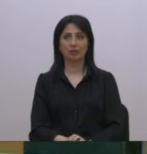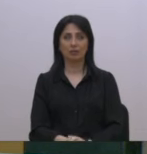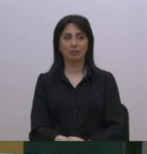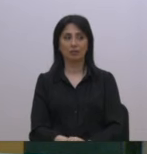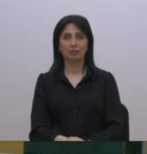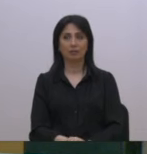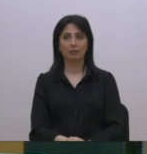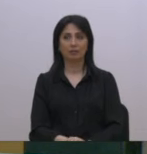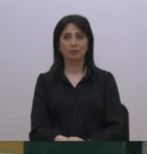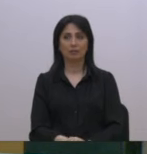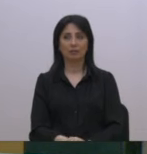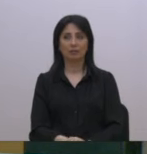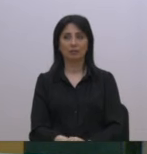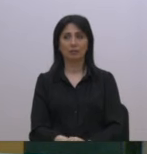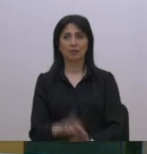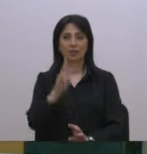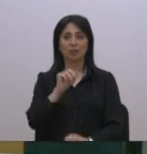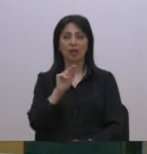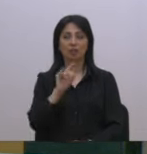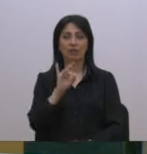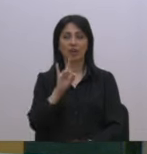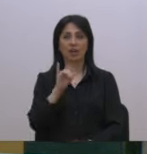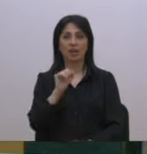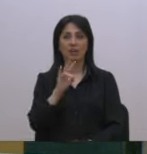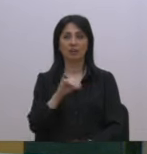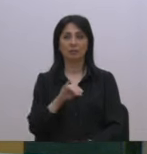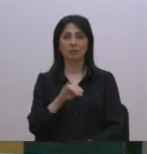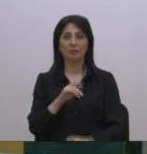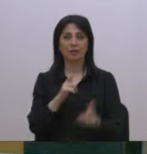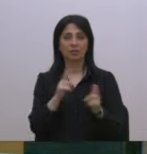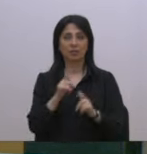შემდეგ ლევან მაჭავარიანი, მოემზადება თამარ ჩარკვიანი.